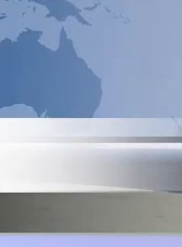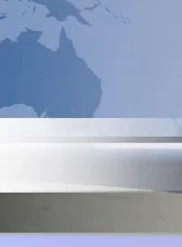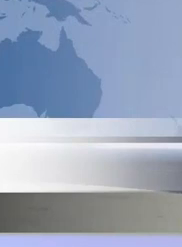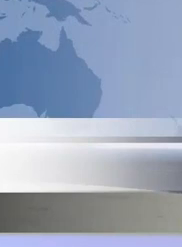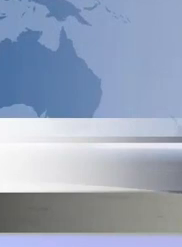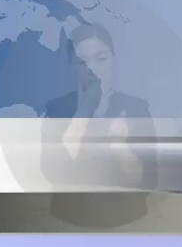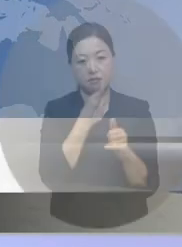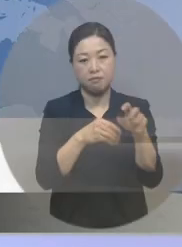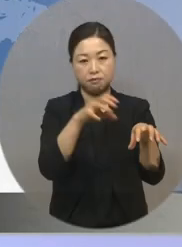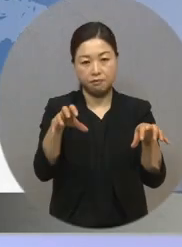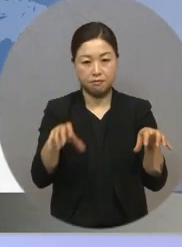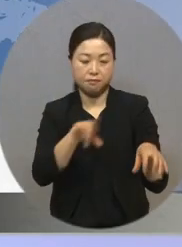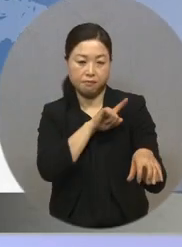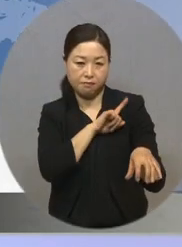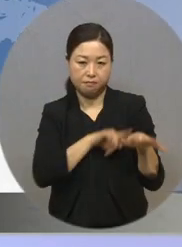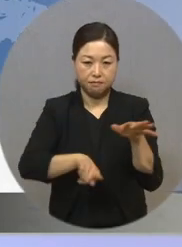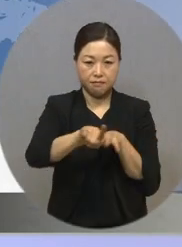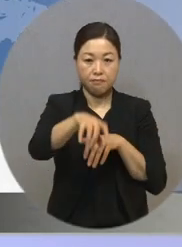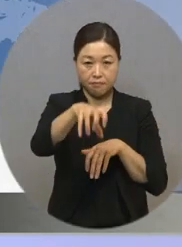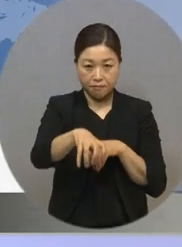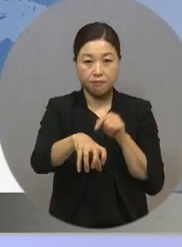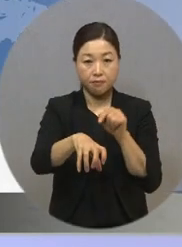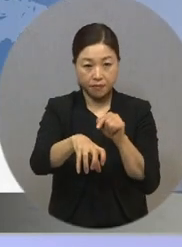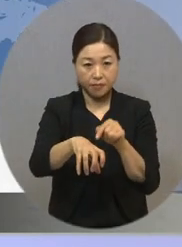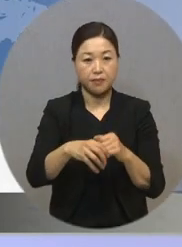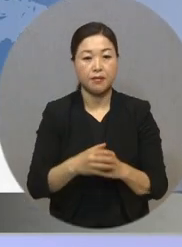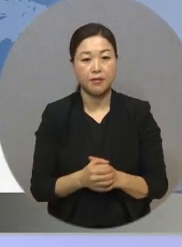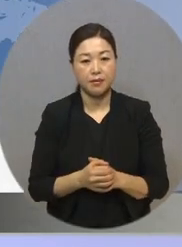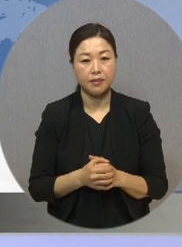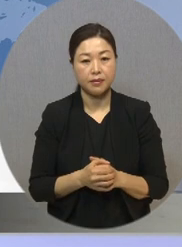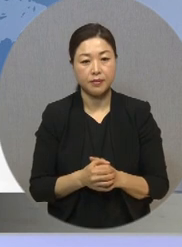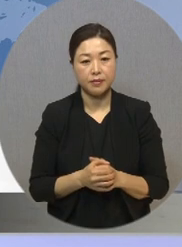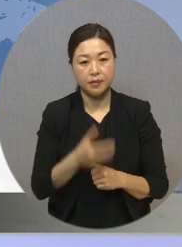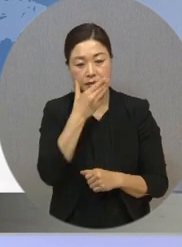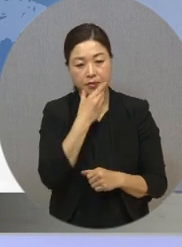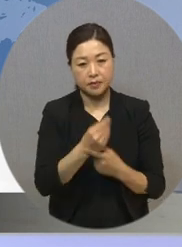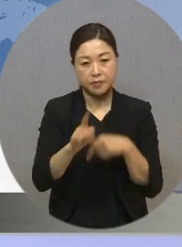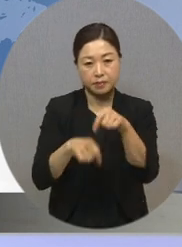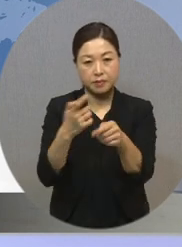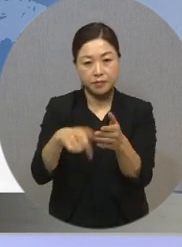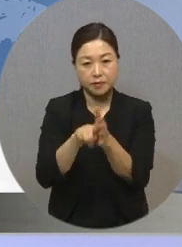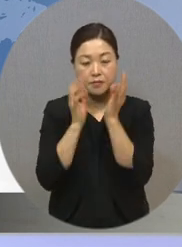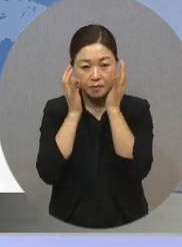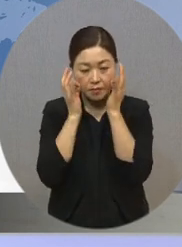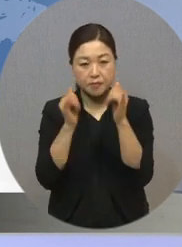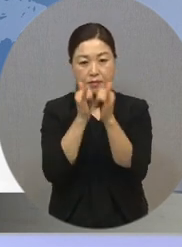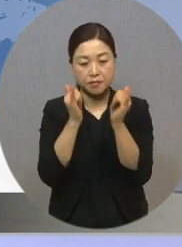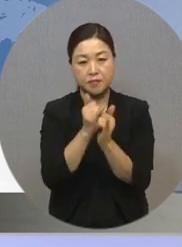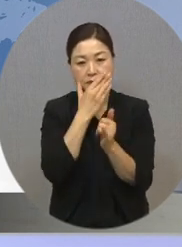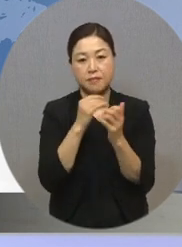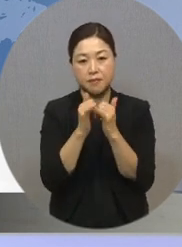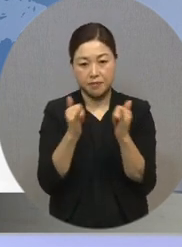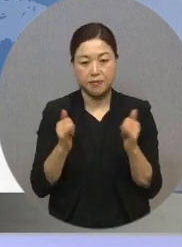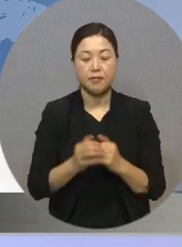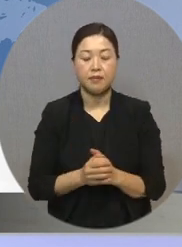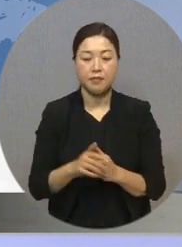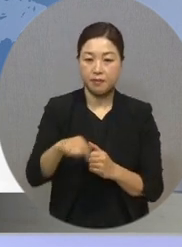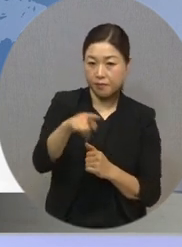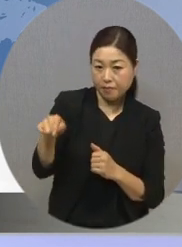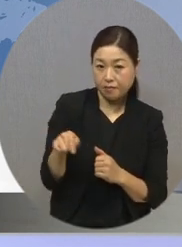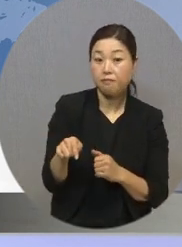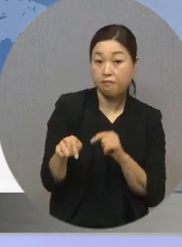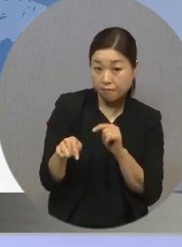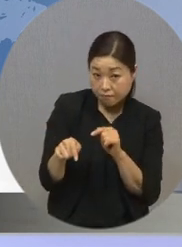사회복지 현장 가장 앞선 곳에서 그 누구보다도 복지 실현을 위해 힘쓰는 사회복지사들 이들이